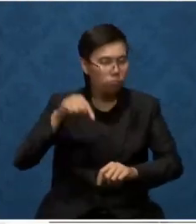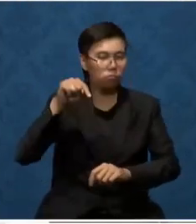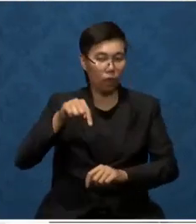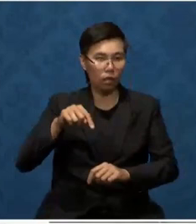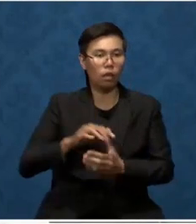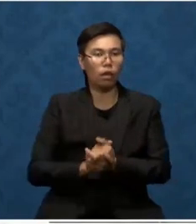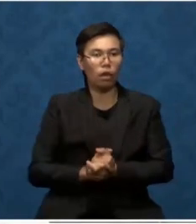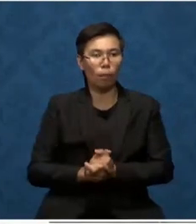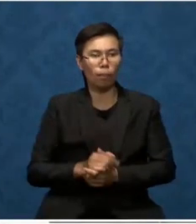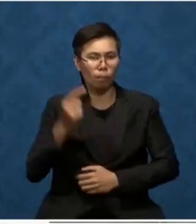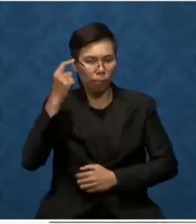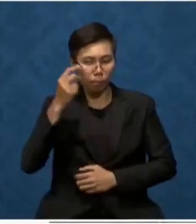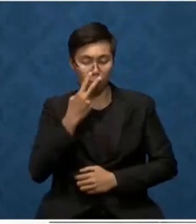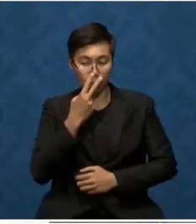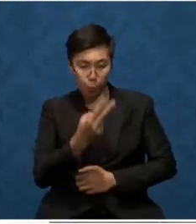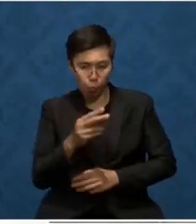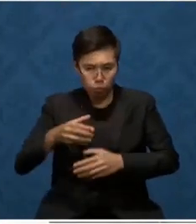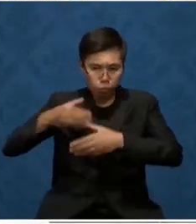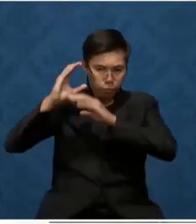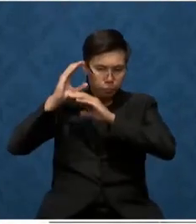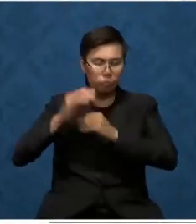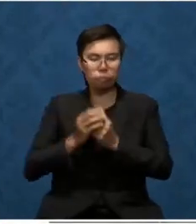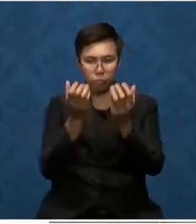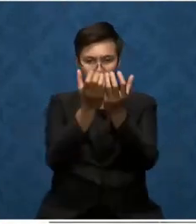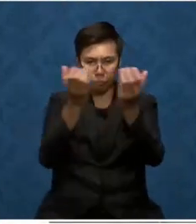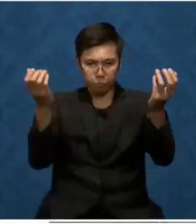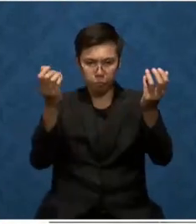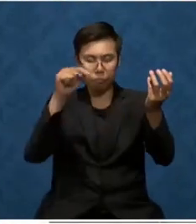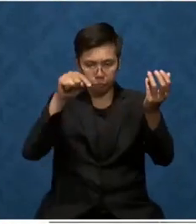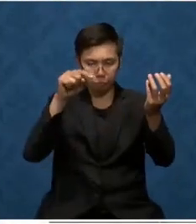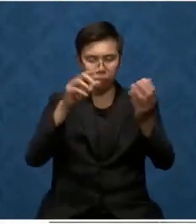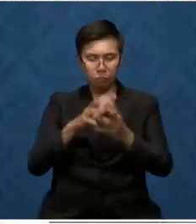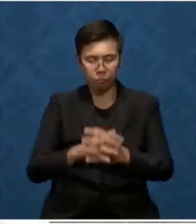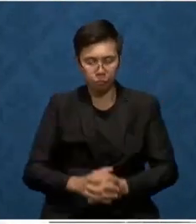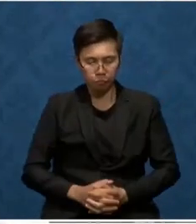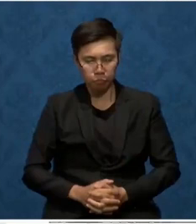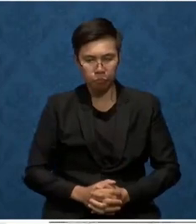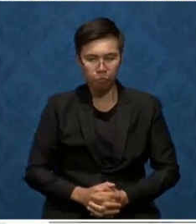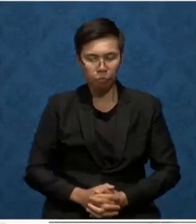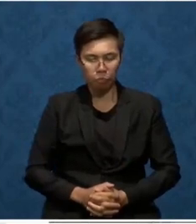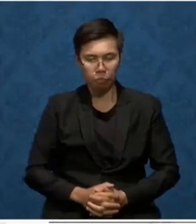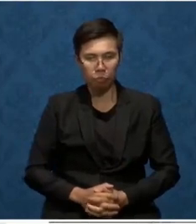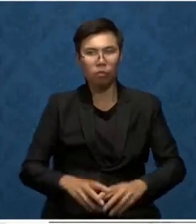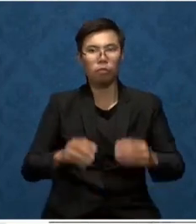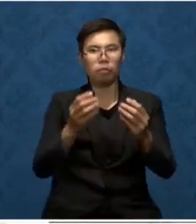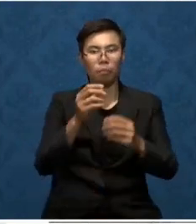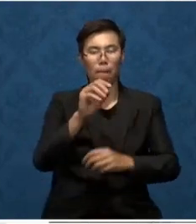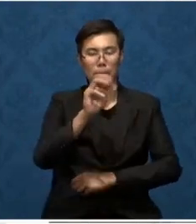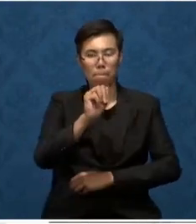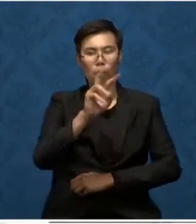เจตนารมณ์ของรัฐธรรมนูญเราในการร่างมาตรา 272